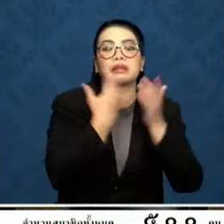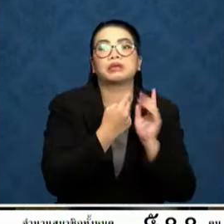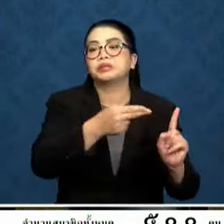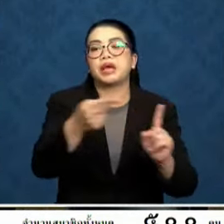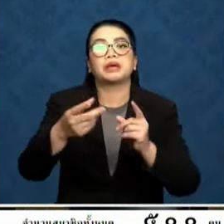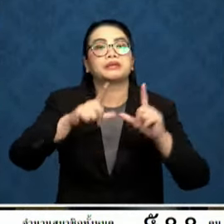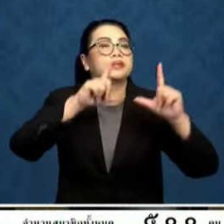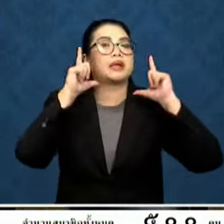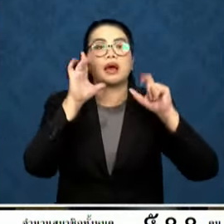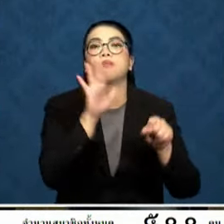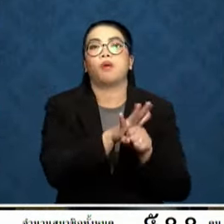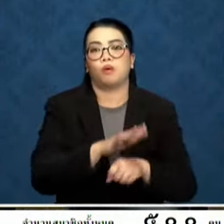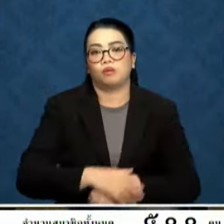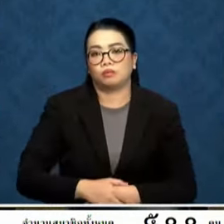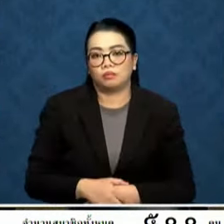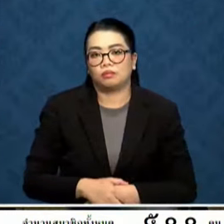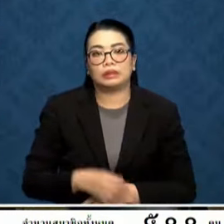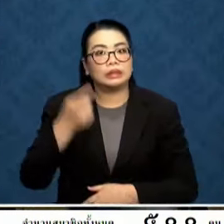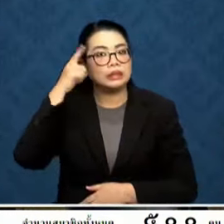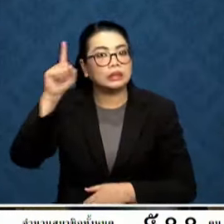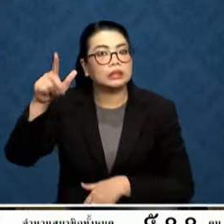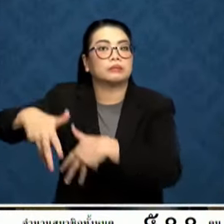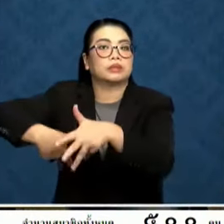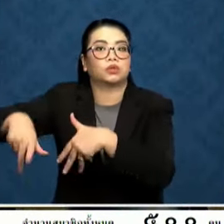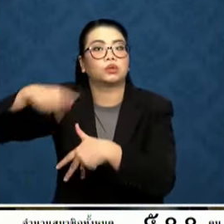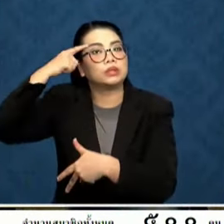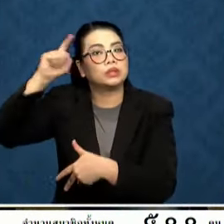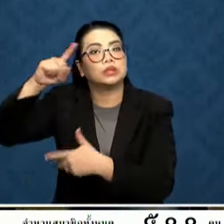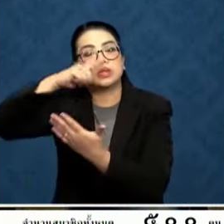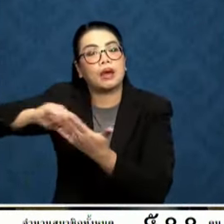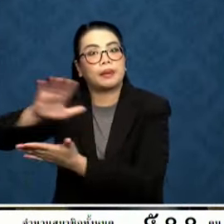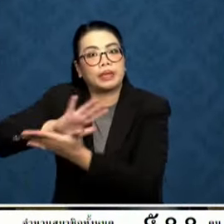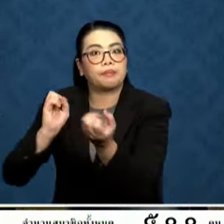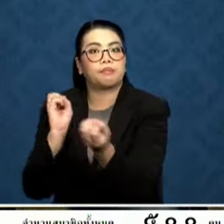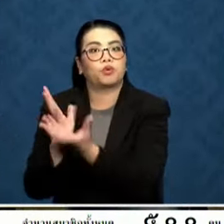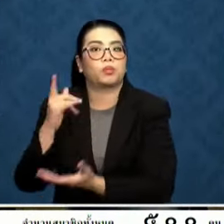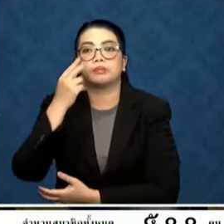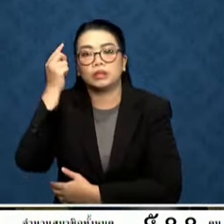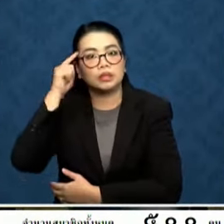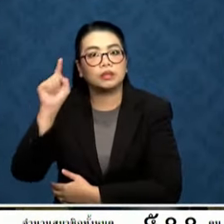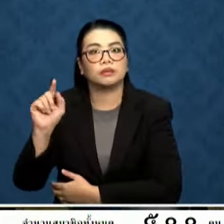ได้นี่คือประเด็นที่ต้องพิจารณา